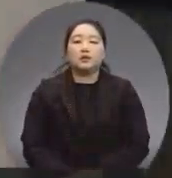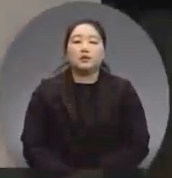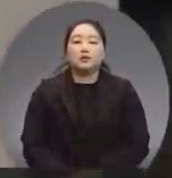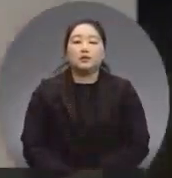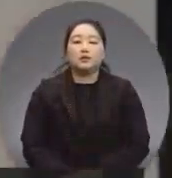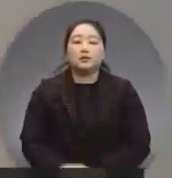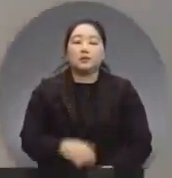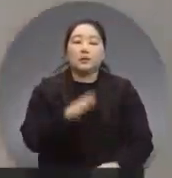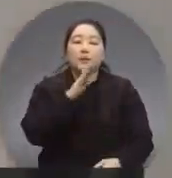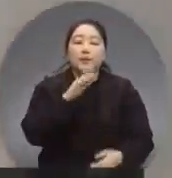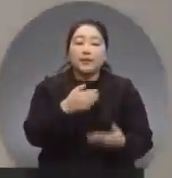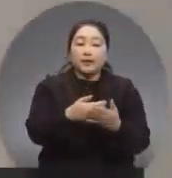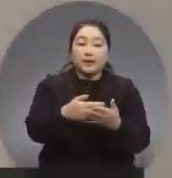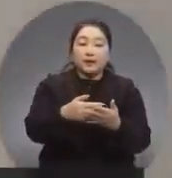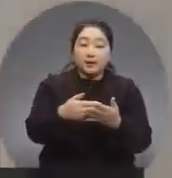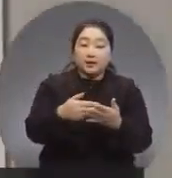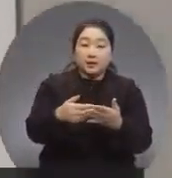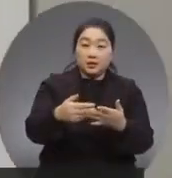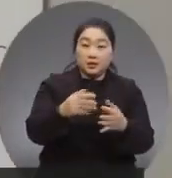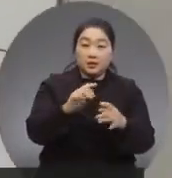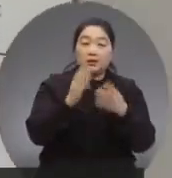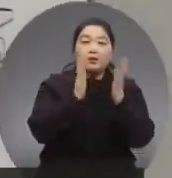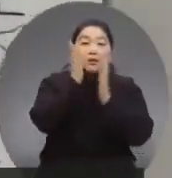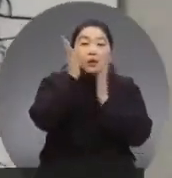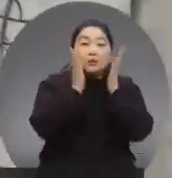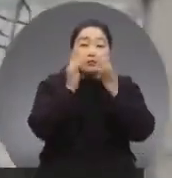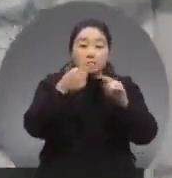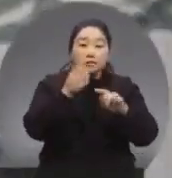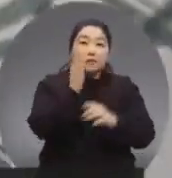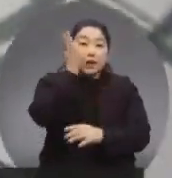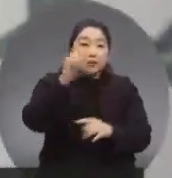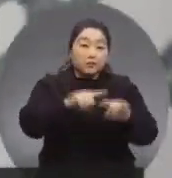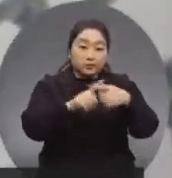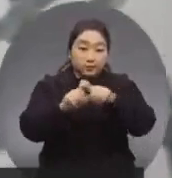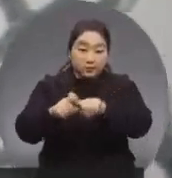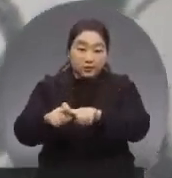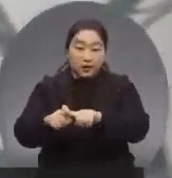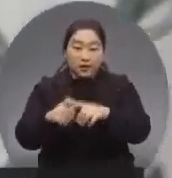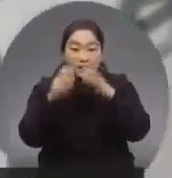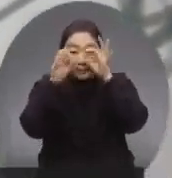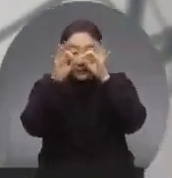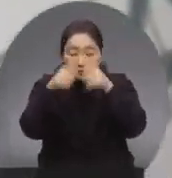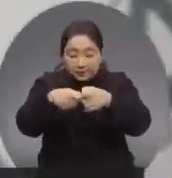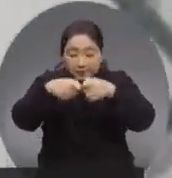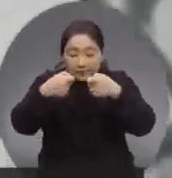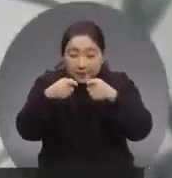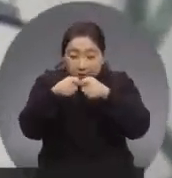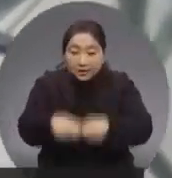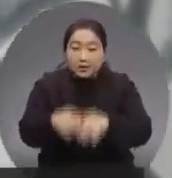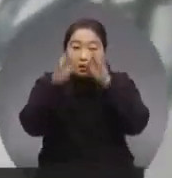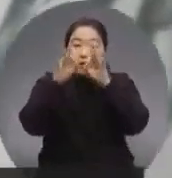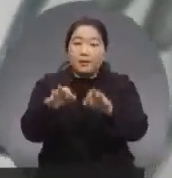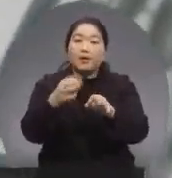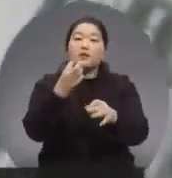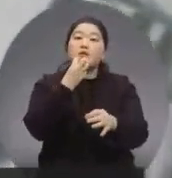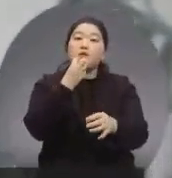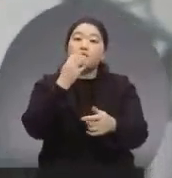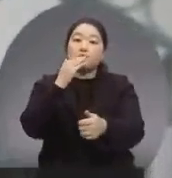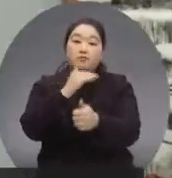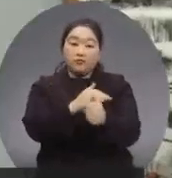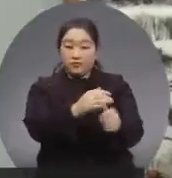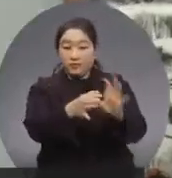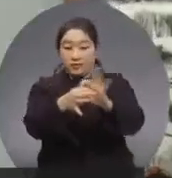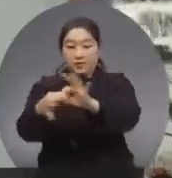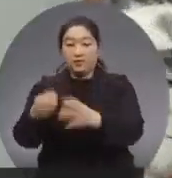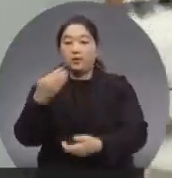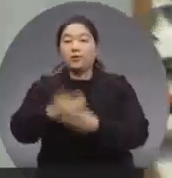마치 식물의 넝쿨을 연상시키는 작품도 가까이 보면 서울과 평양을 있는 고속도로 이미지들로 만들었습니다